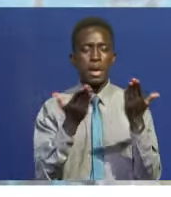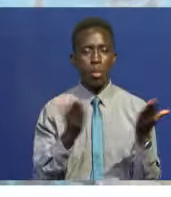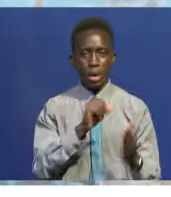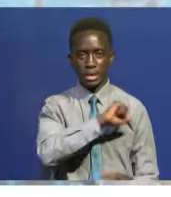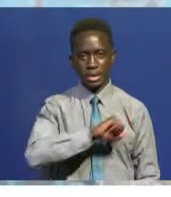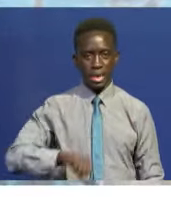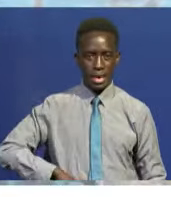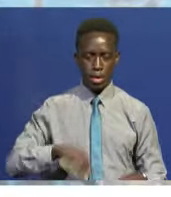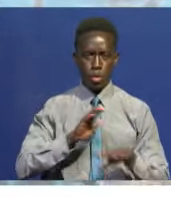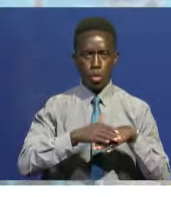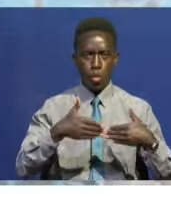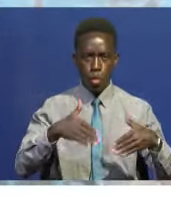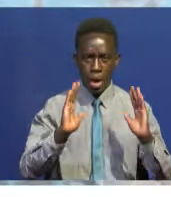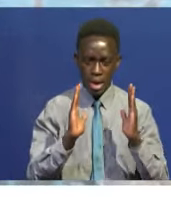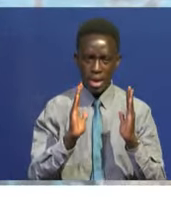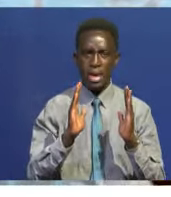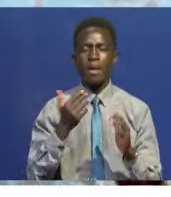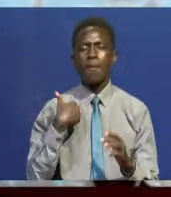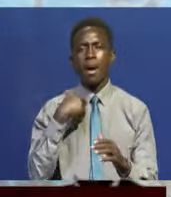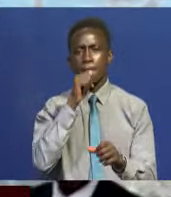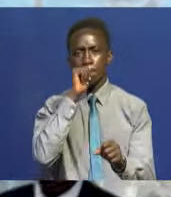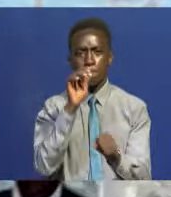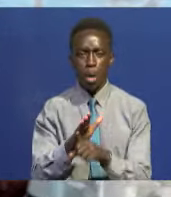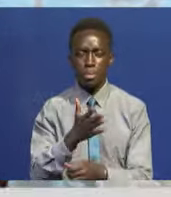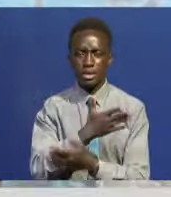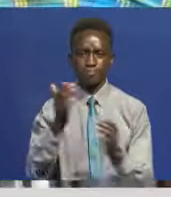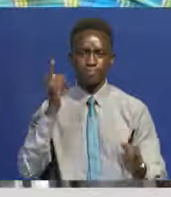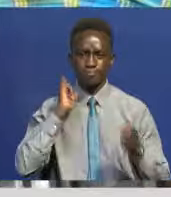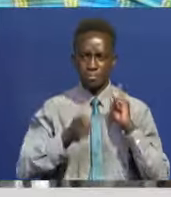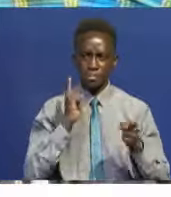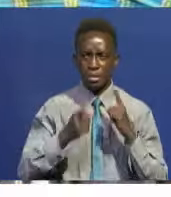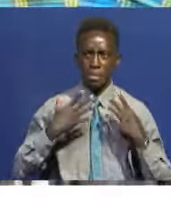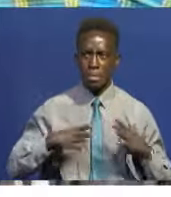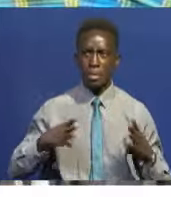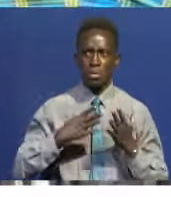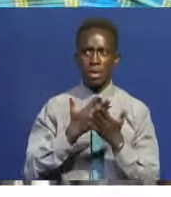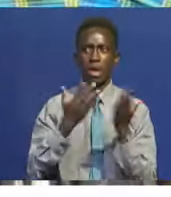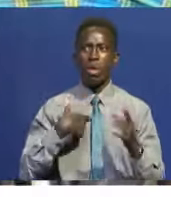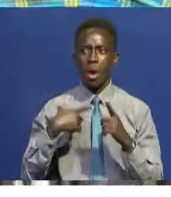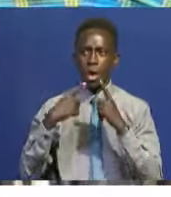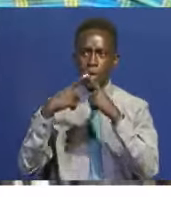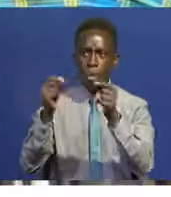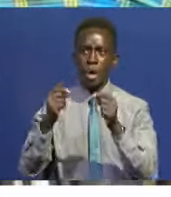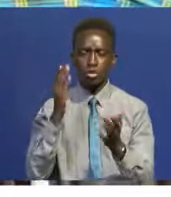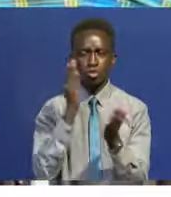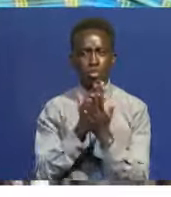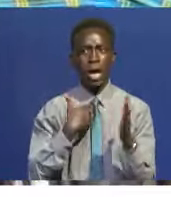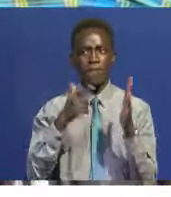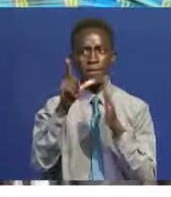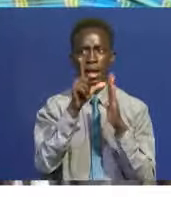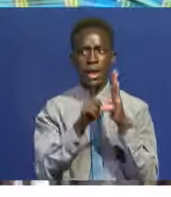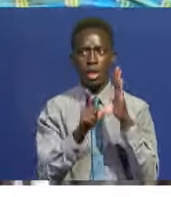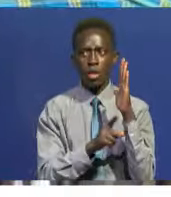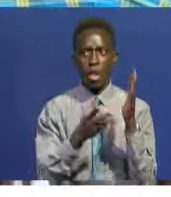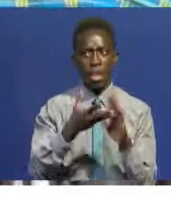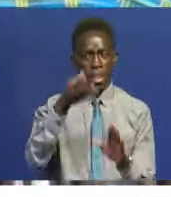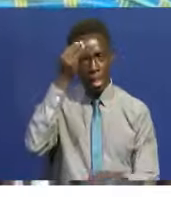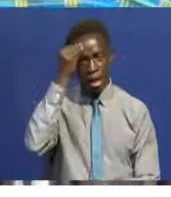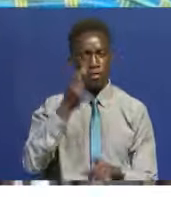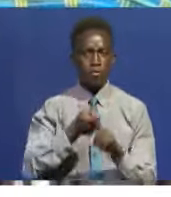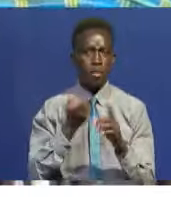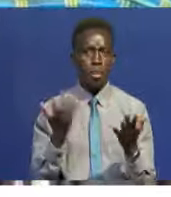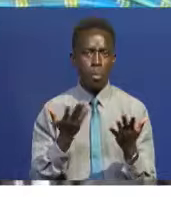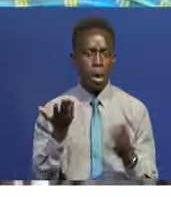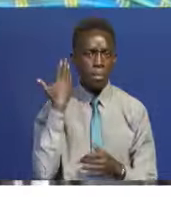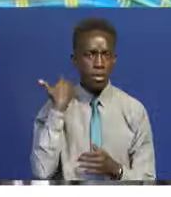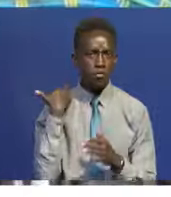mbele ya hawa wanariadha wengi ambao wako hapa kwamba kuna lessons tulijifunza kutoka kwa ile maneno ilifanyika kwa